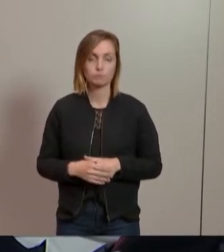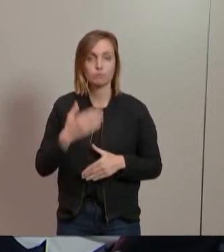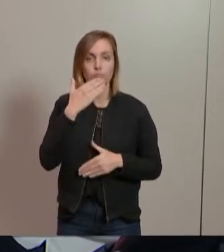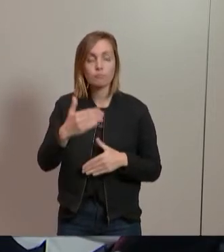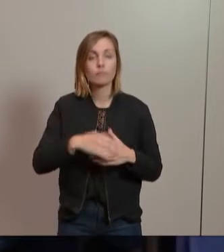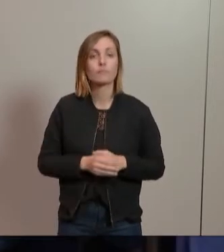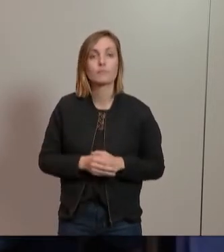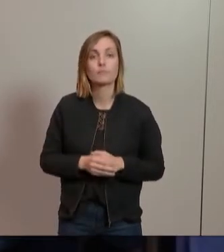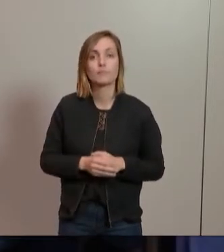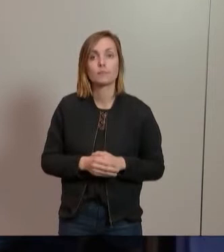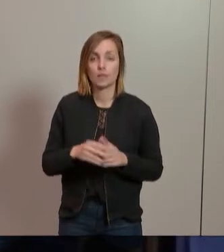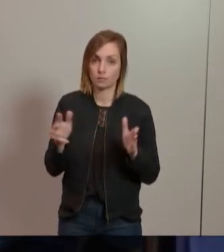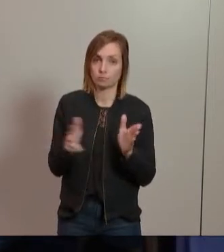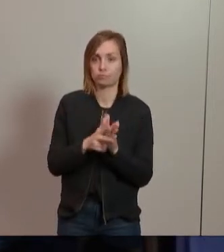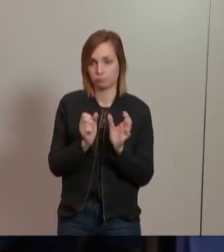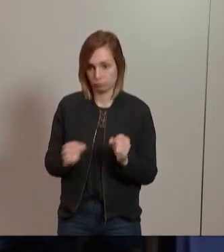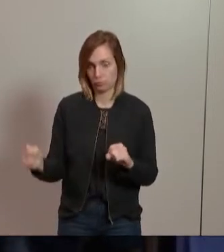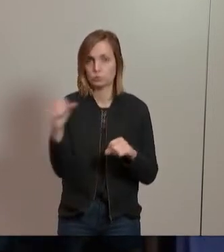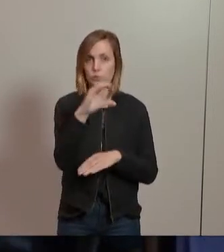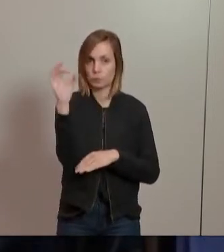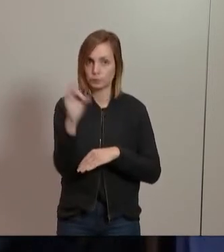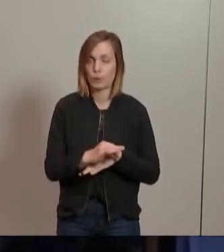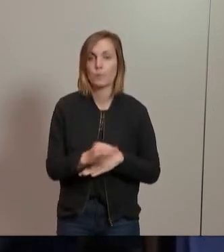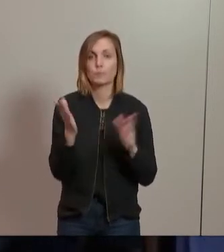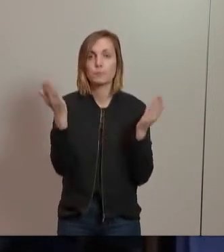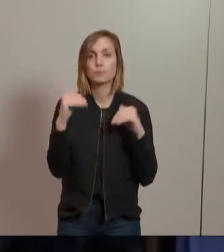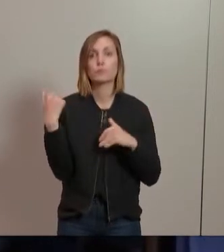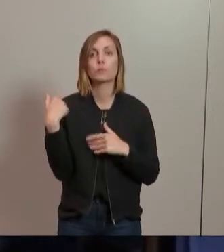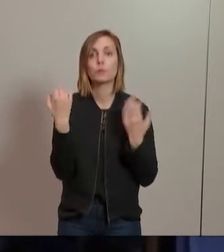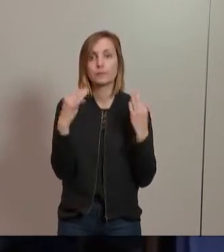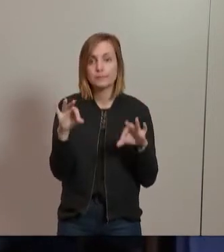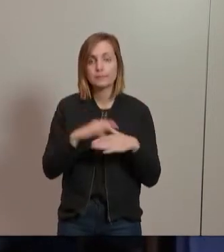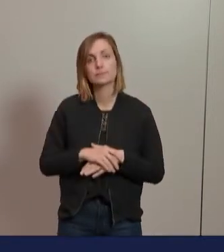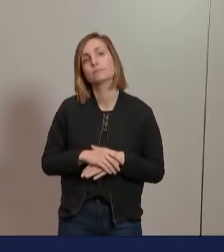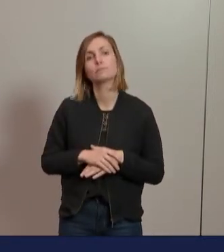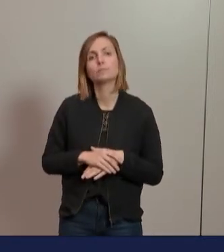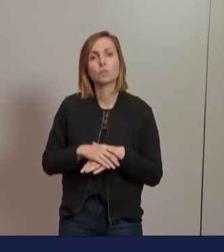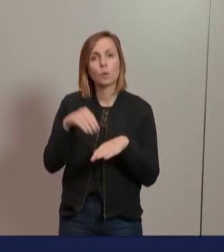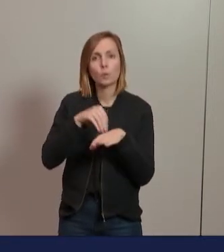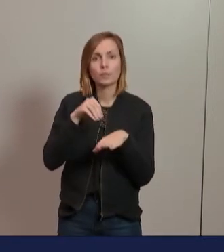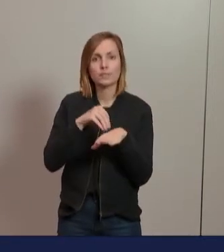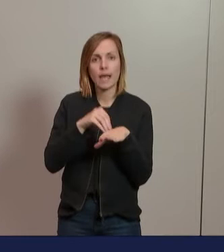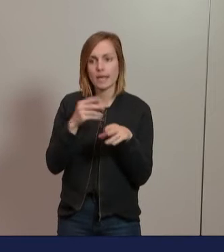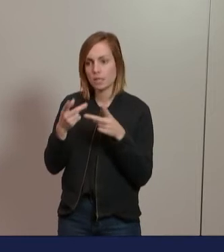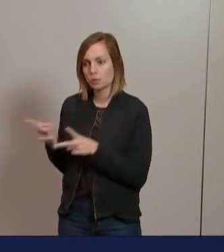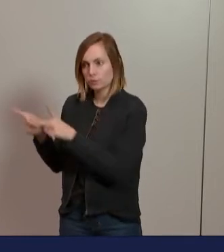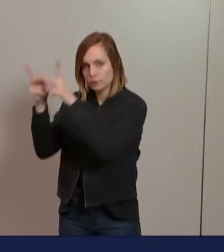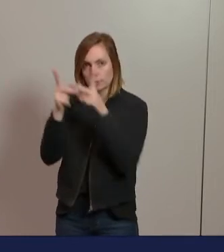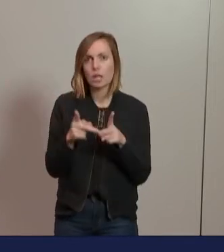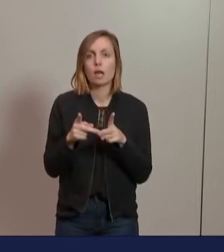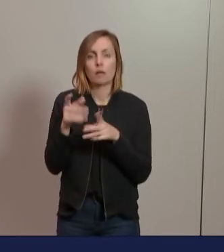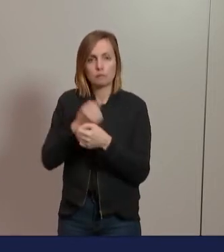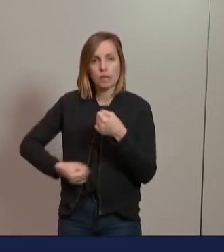Merci. Délibération adoptée à l'unanimité. Délibération numéro 10, création d'un conseil intercommunal de sécurité et